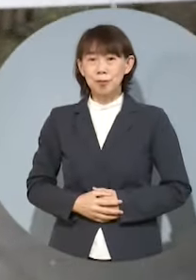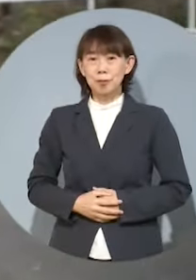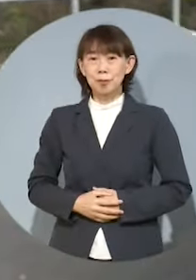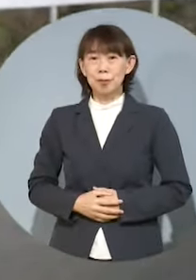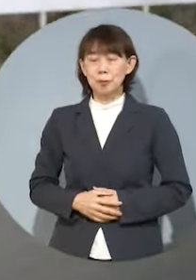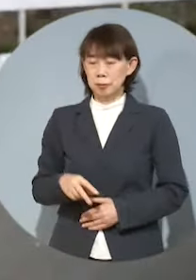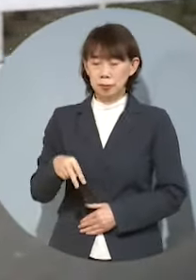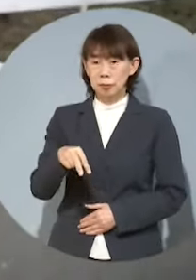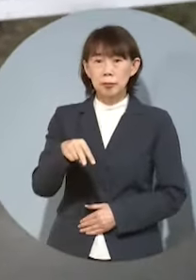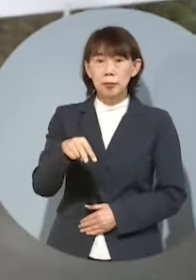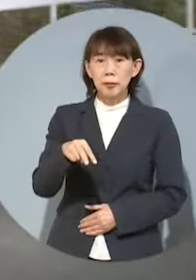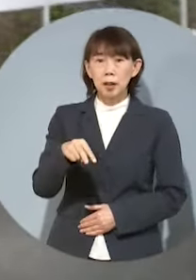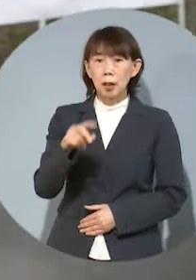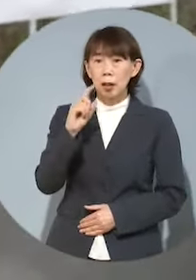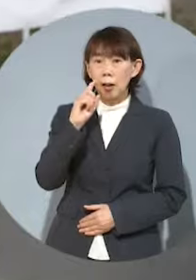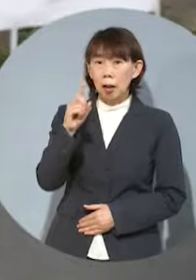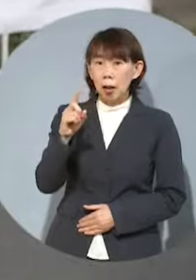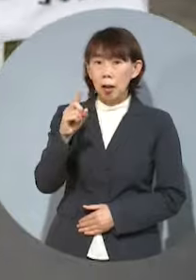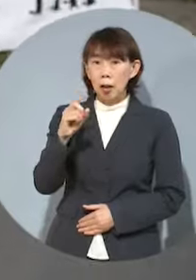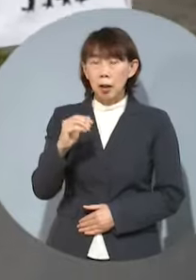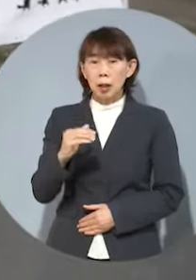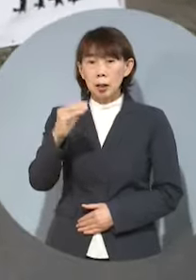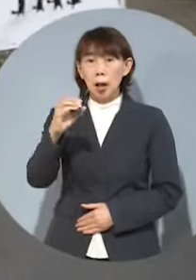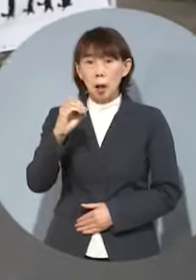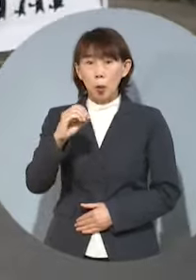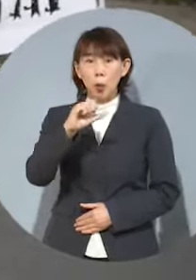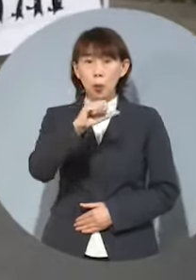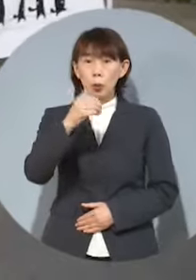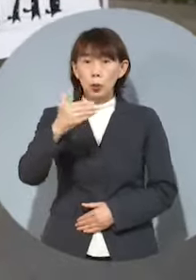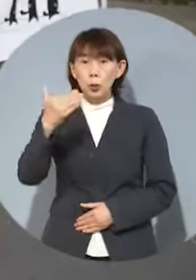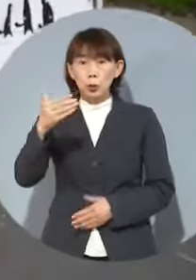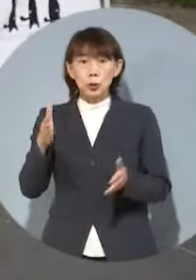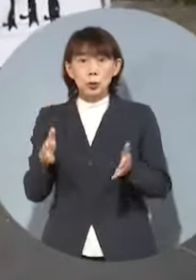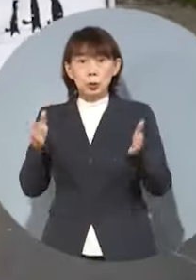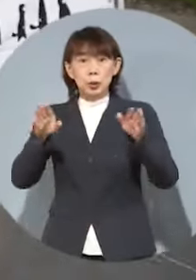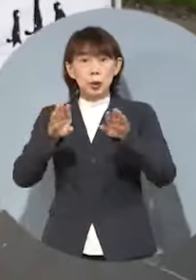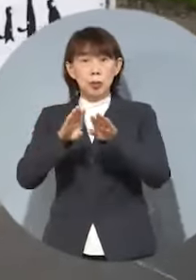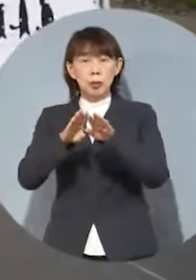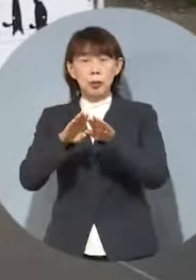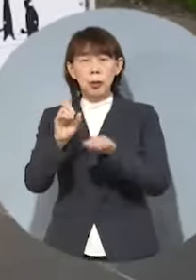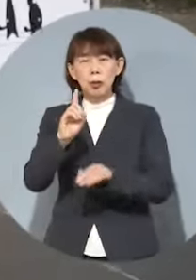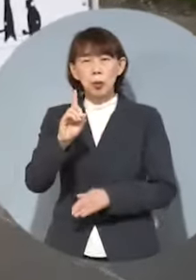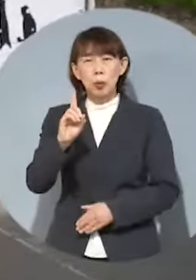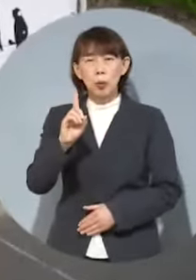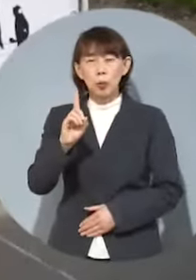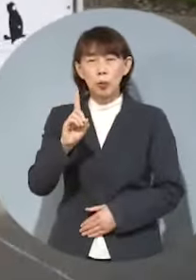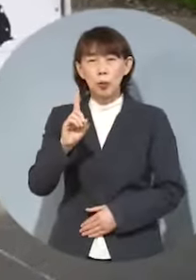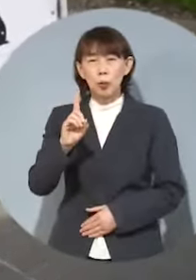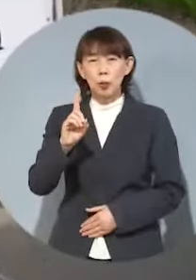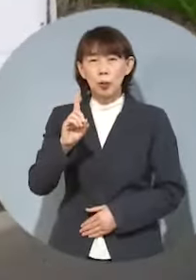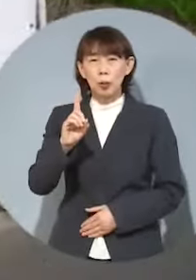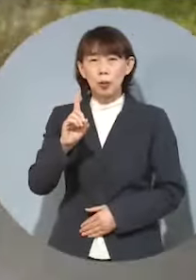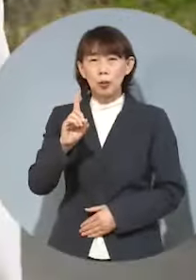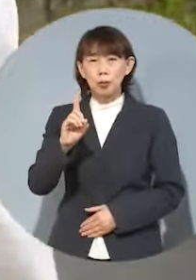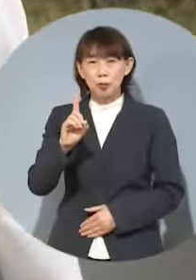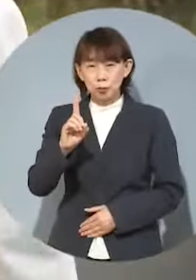この通りには 高尾599ミュージアム。なんだろう。